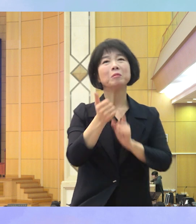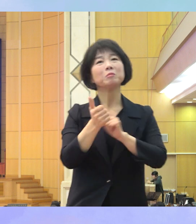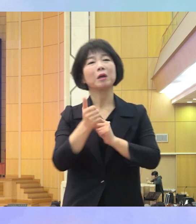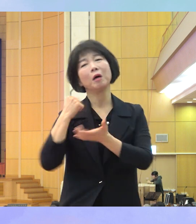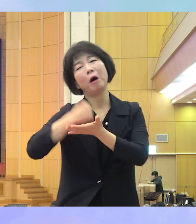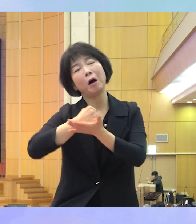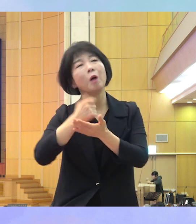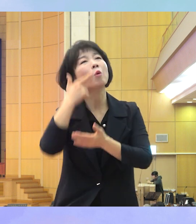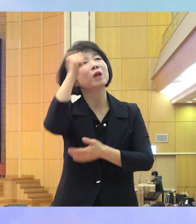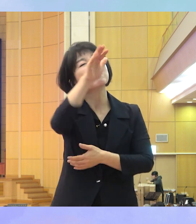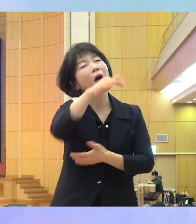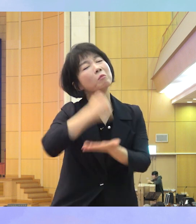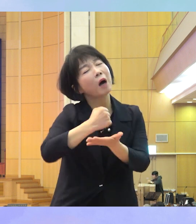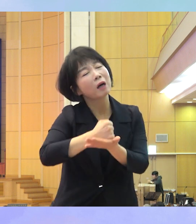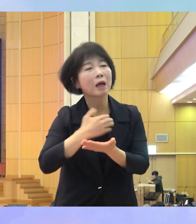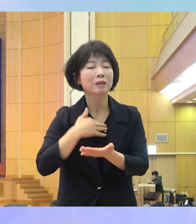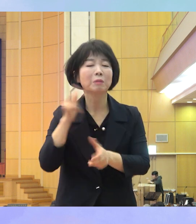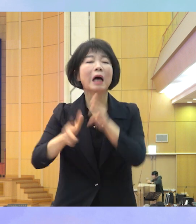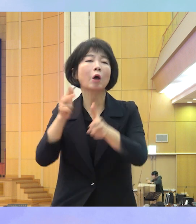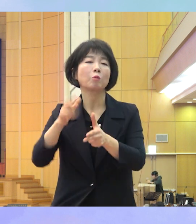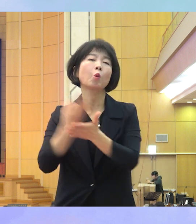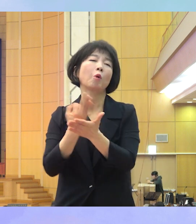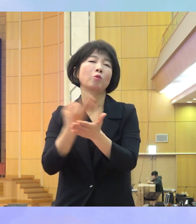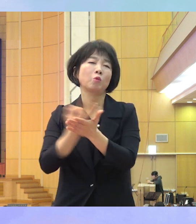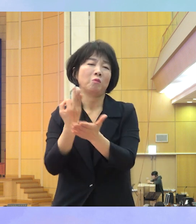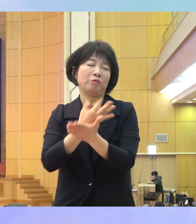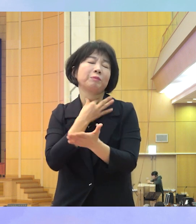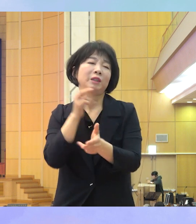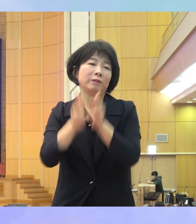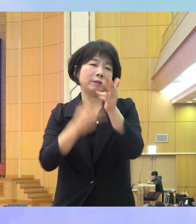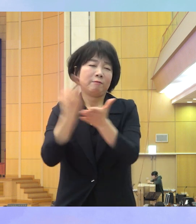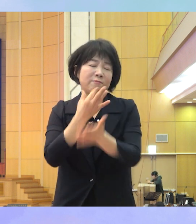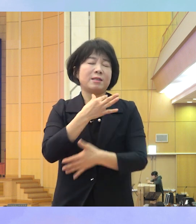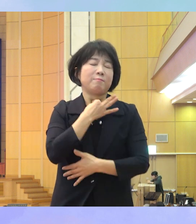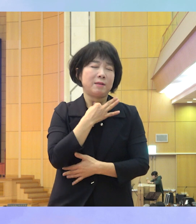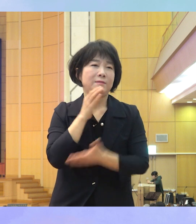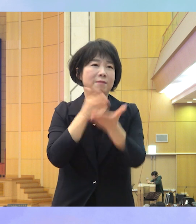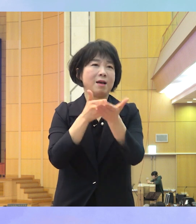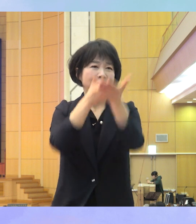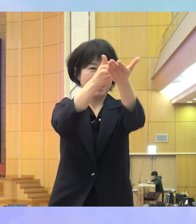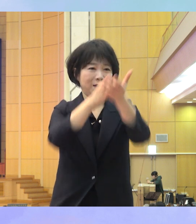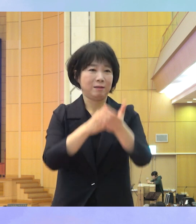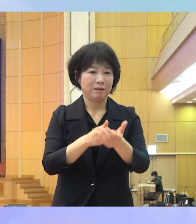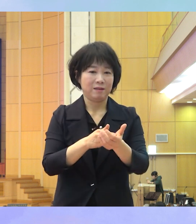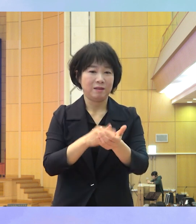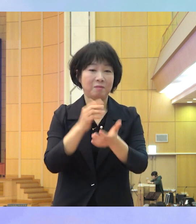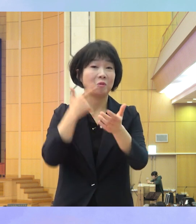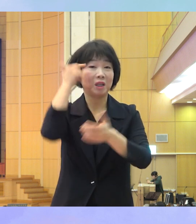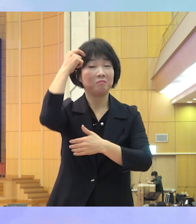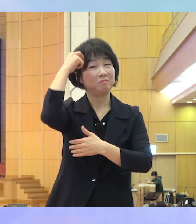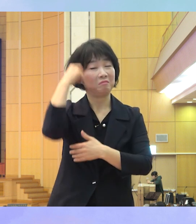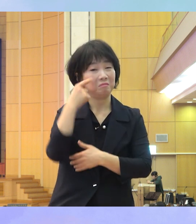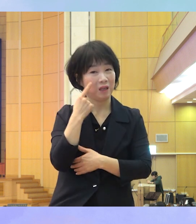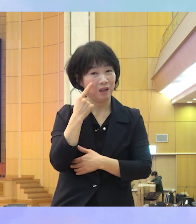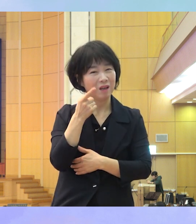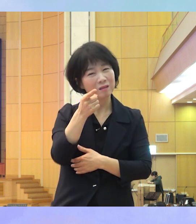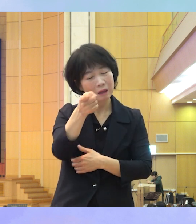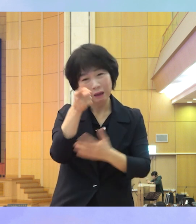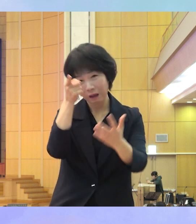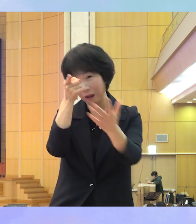그래서 무슨 사업 하려고요? 이러한 사업을 하려고 그래요. 근데 제가 볼 때 사업할 때가